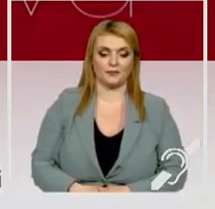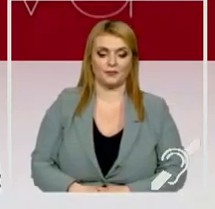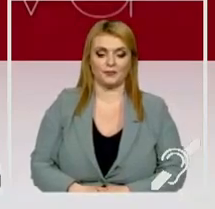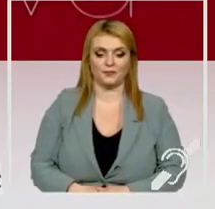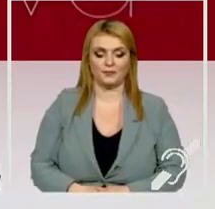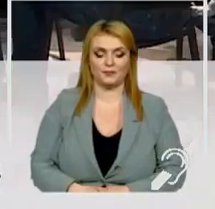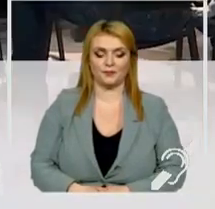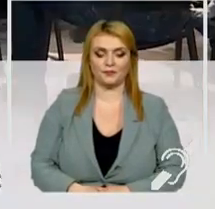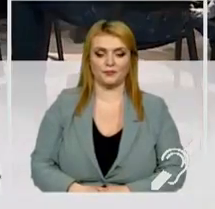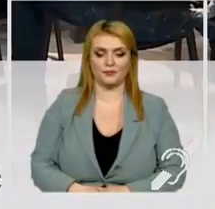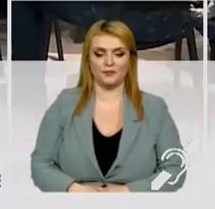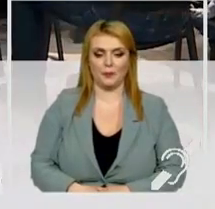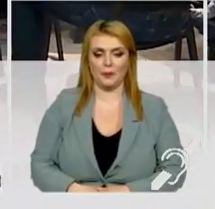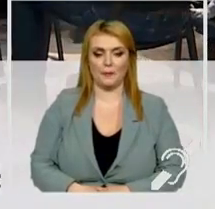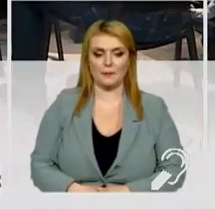activă.